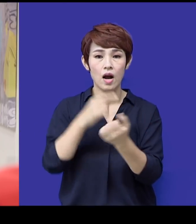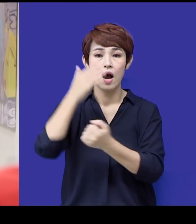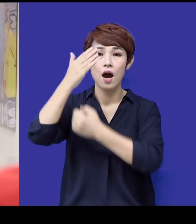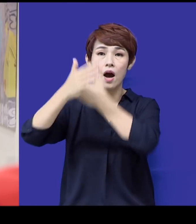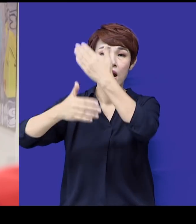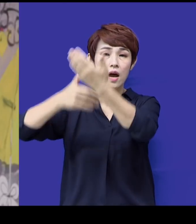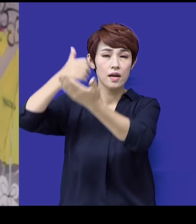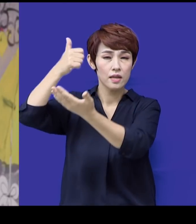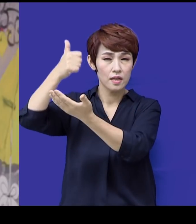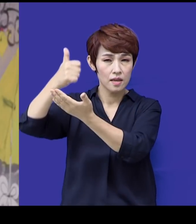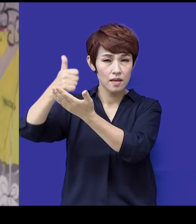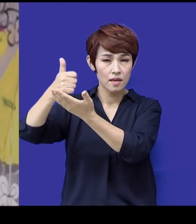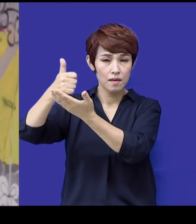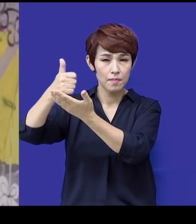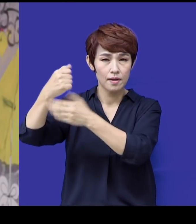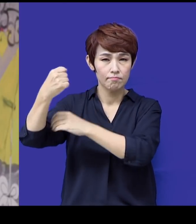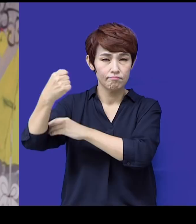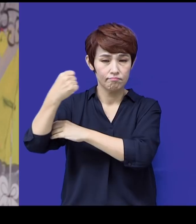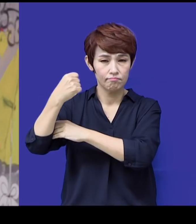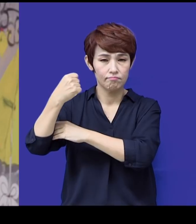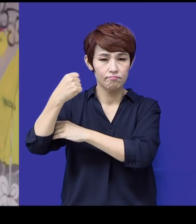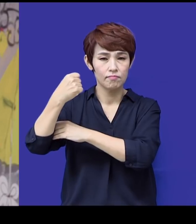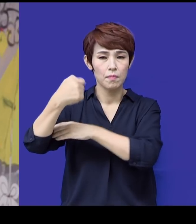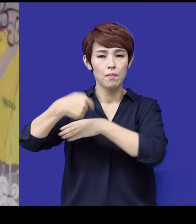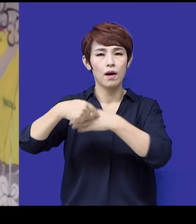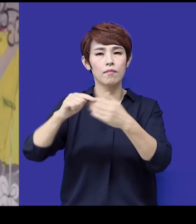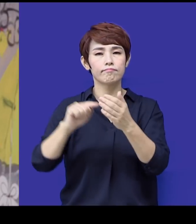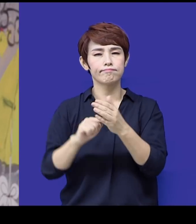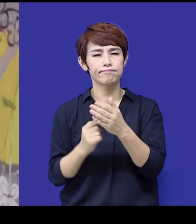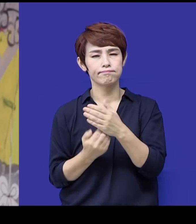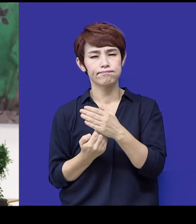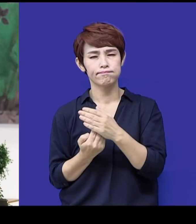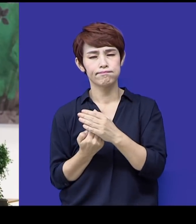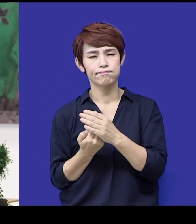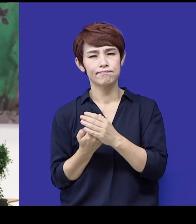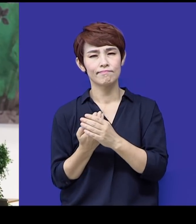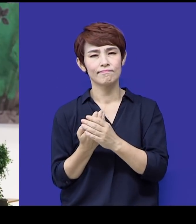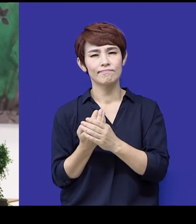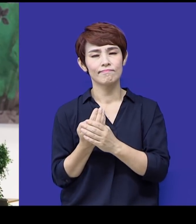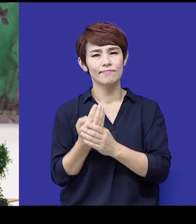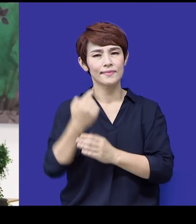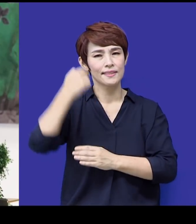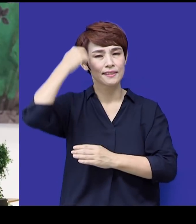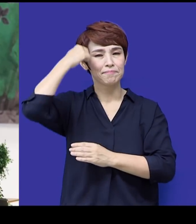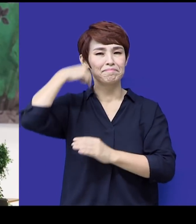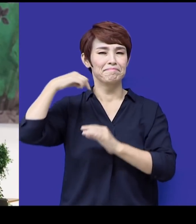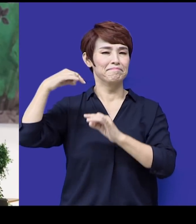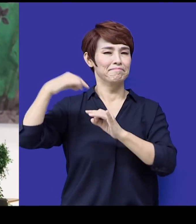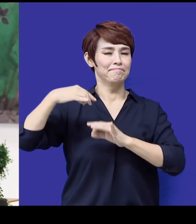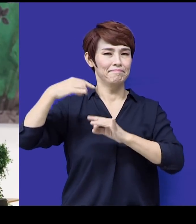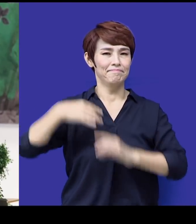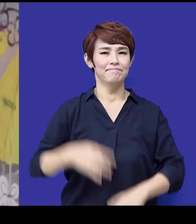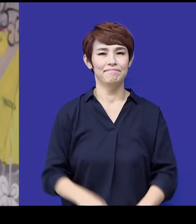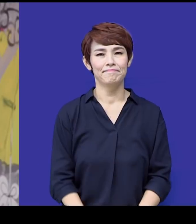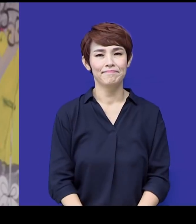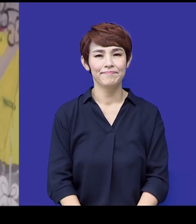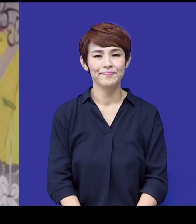느껴지면서 이렇게 내 가슴에 확 들어오는 거예요. 예.